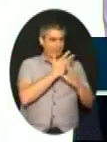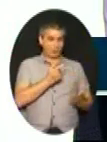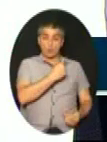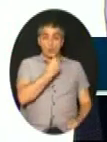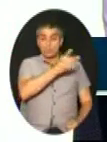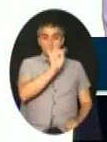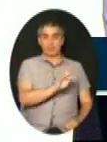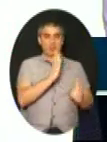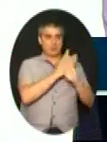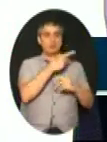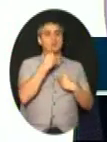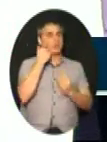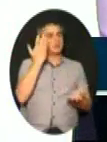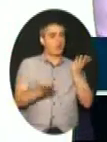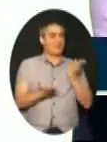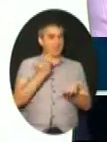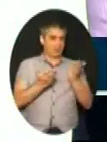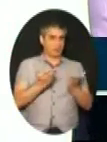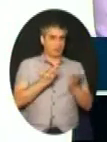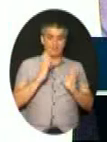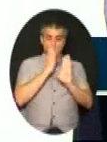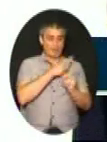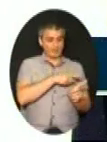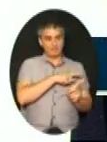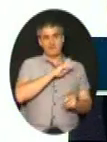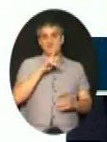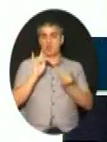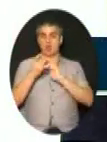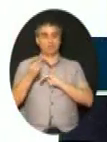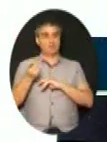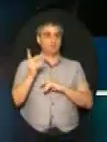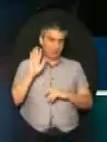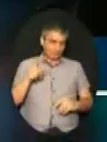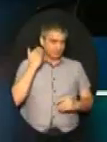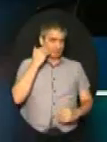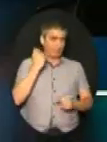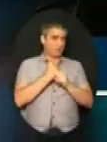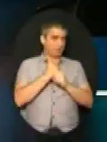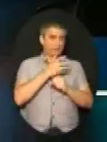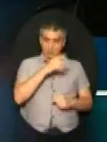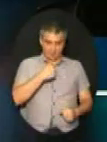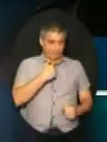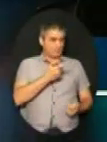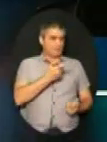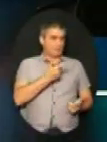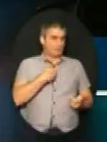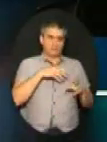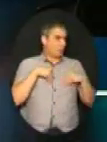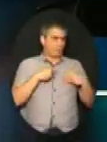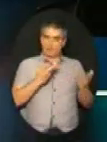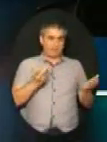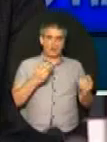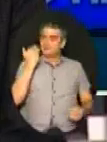אמר שהוא מתנגד לזה, הוא נתן את ההבחנה בין מחבלים לבין אויב, שגם ציפי לבני עשתה. דרך אגב, גם אני לא מקבל אותה. דרך